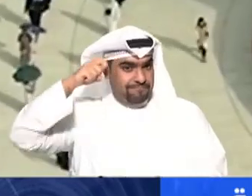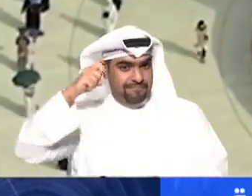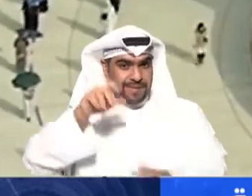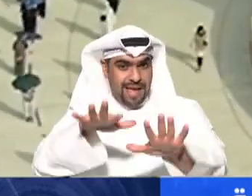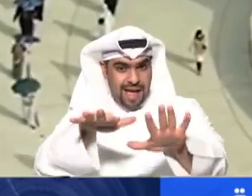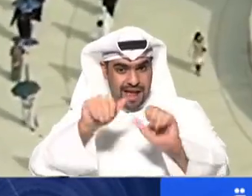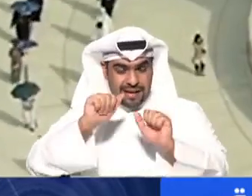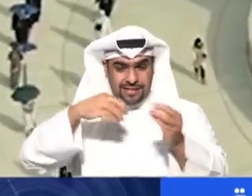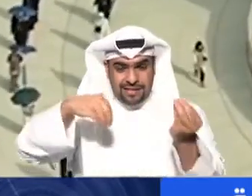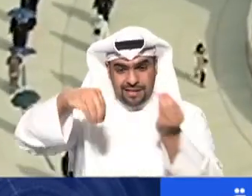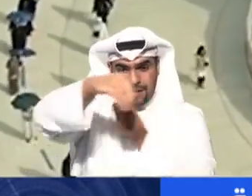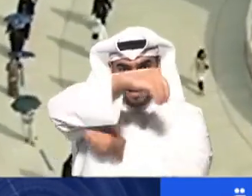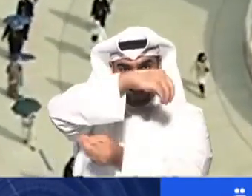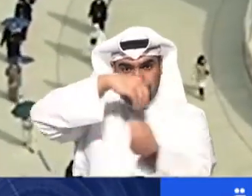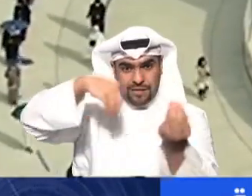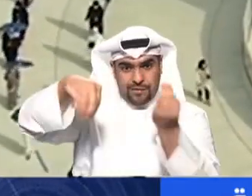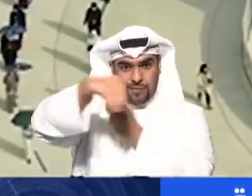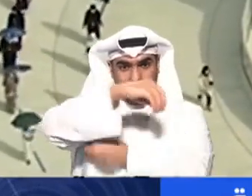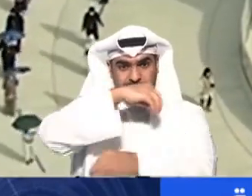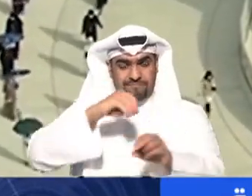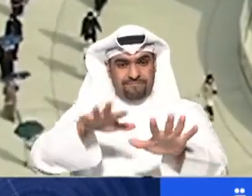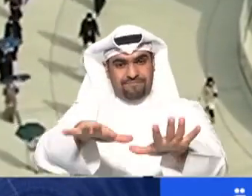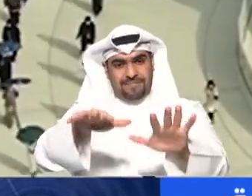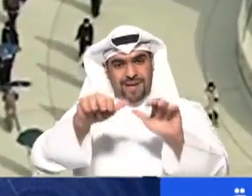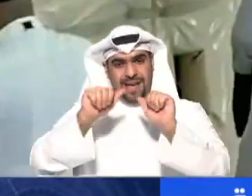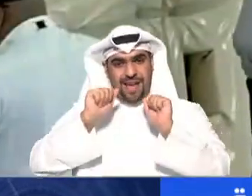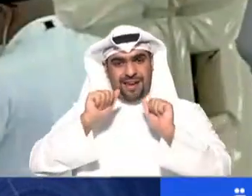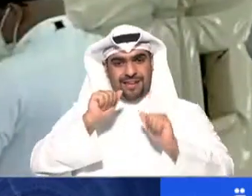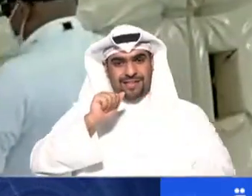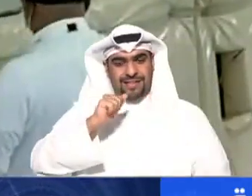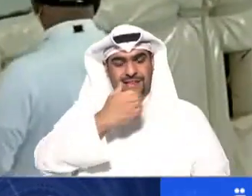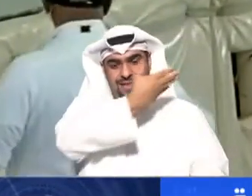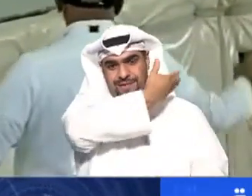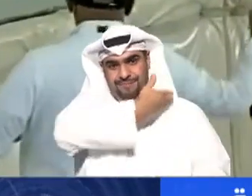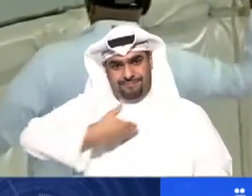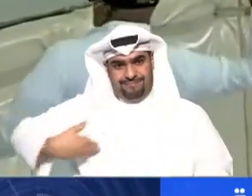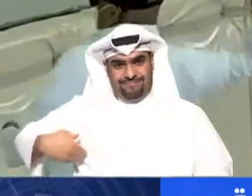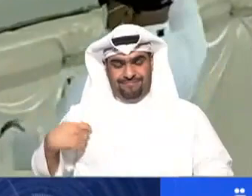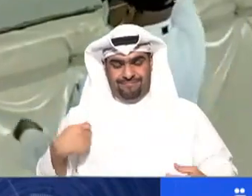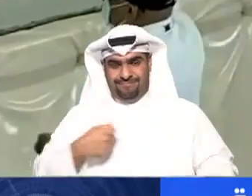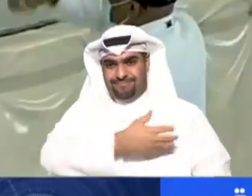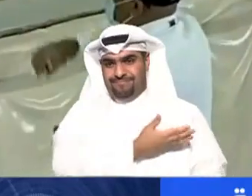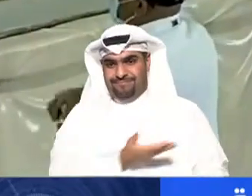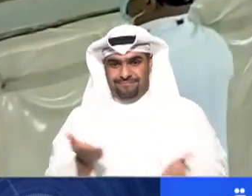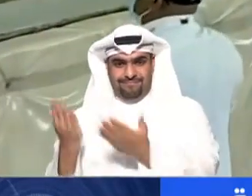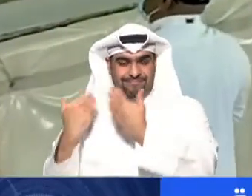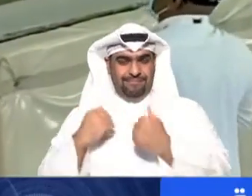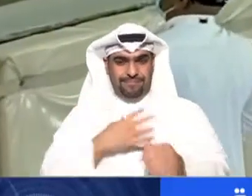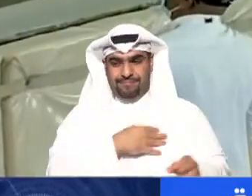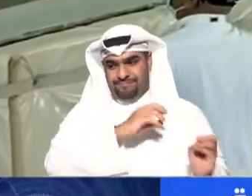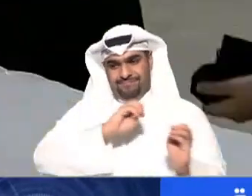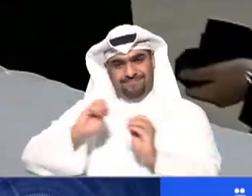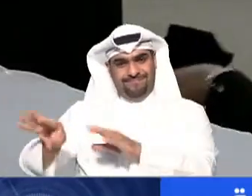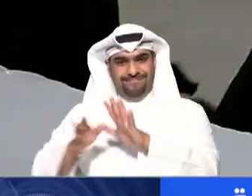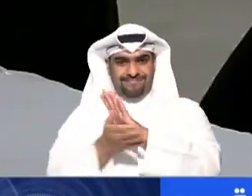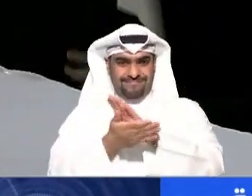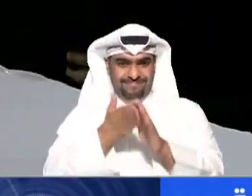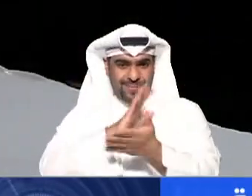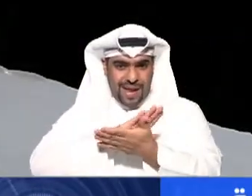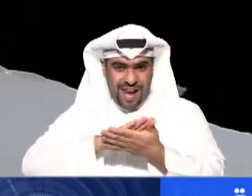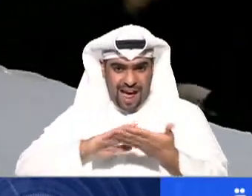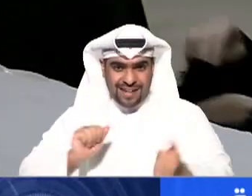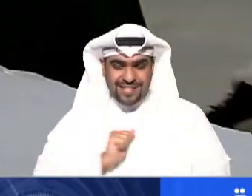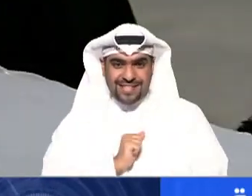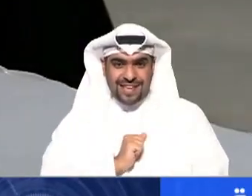الإفاضة متحللين بذلك من إحرامهم. في اليوم الحادي عشر والثاني عشر من ذي الحجة قام حجاج